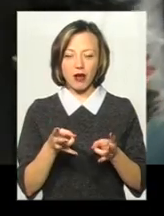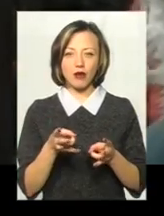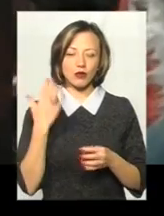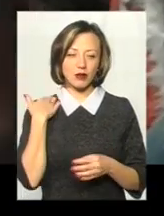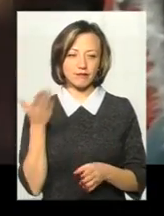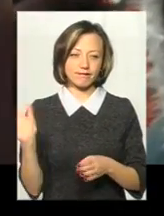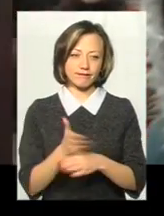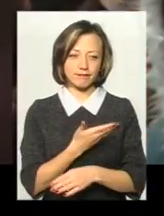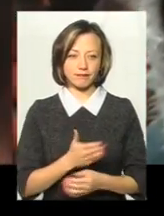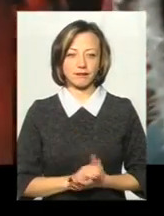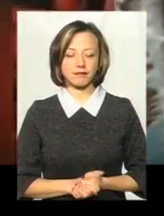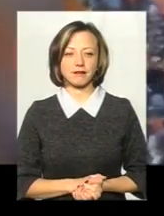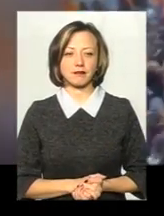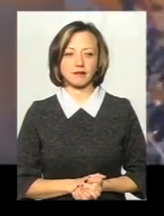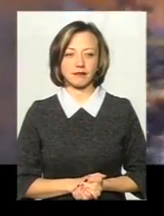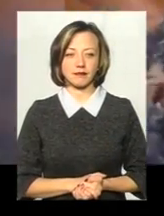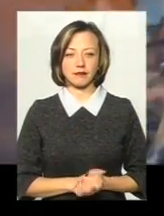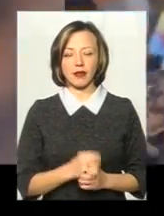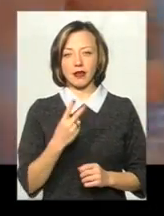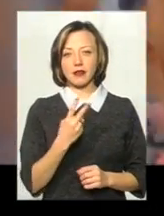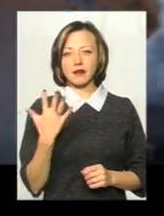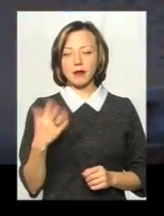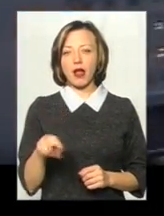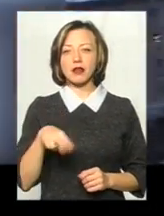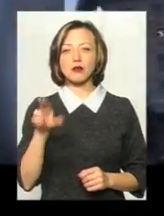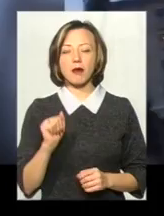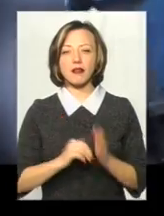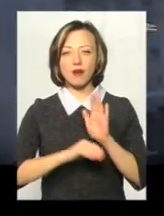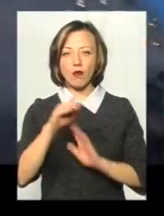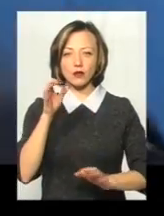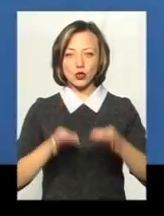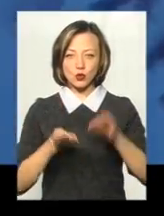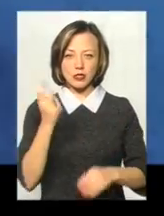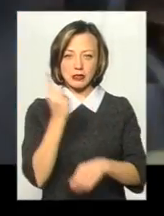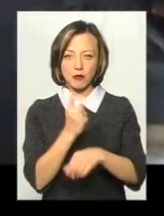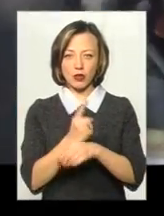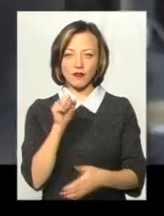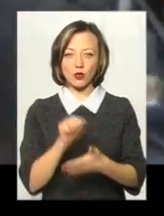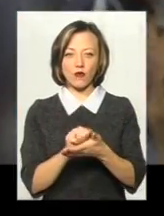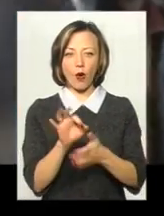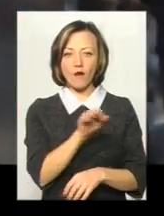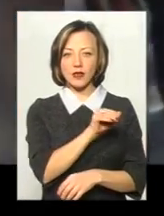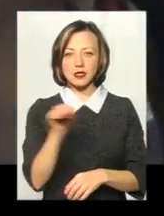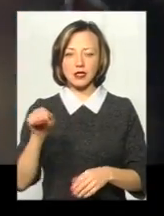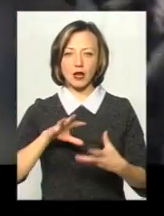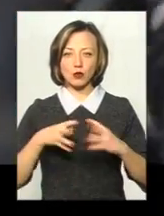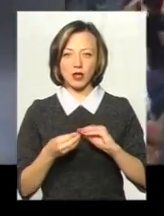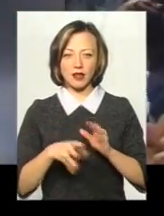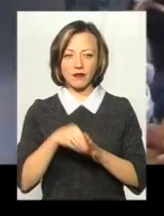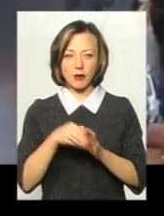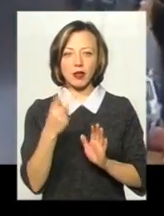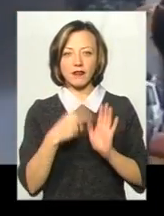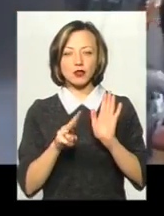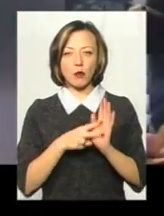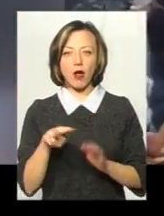вже геть. 25 листопада Верховний суд України заборонив друкувати офіційні результати виборів, а